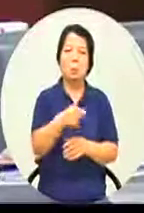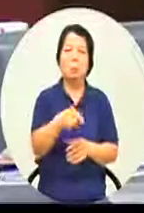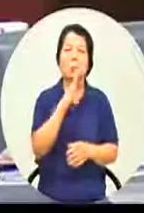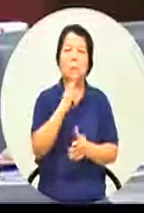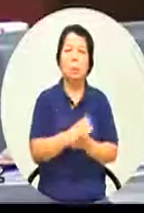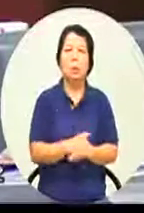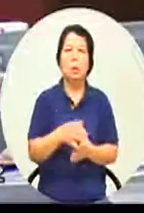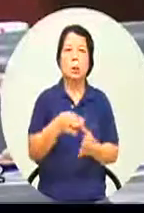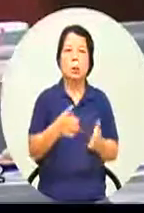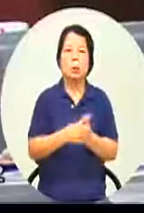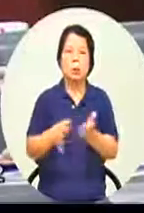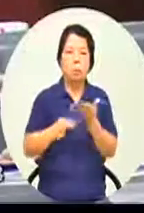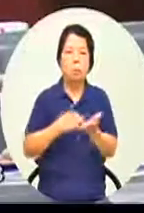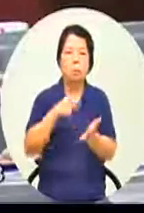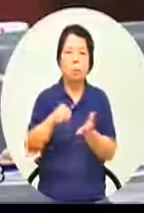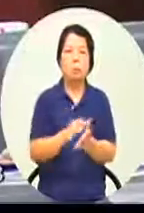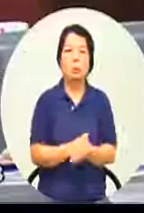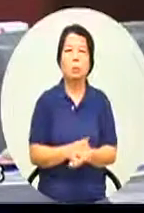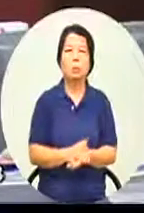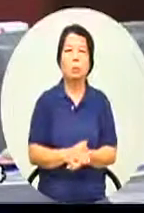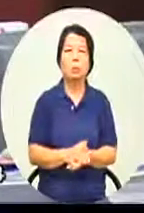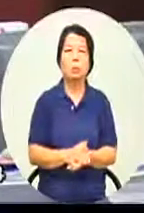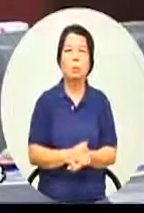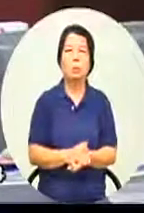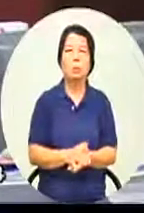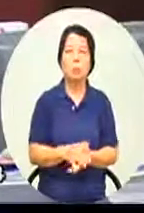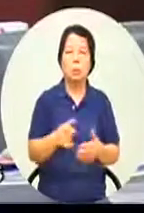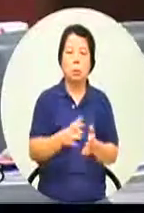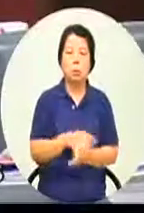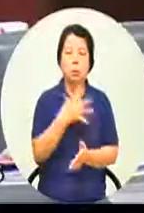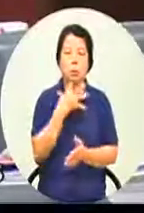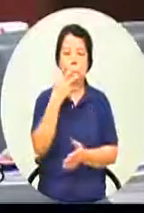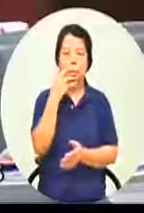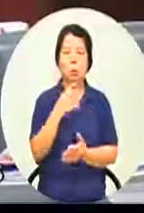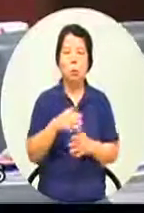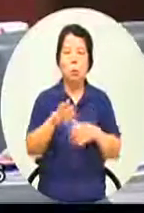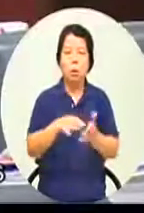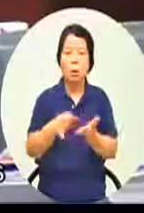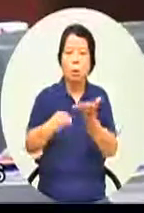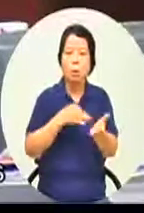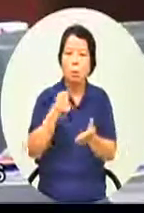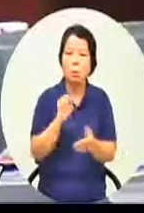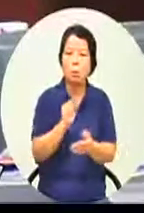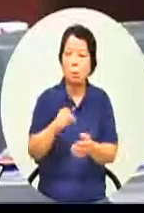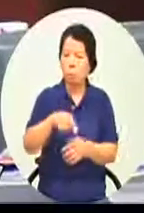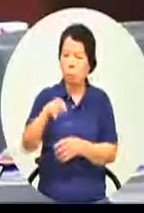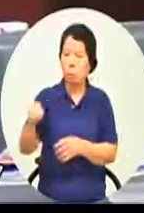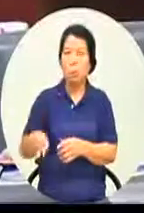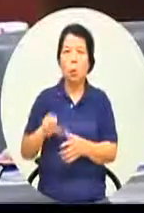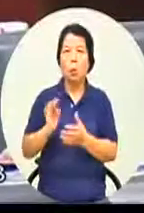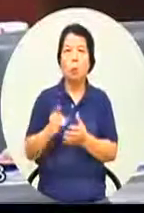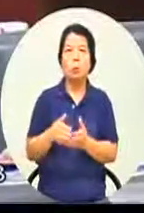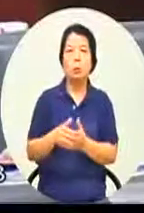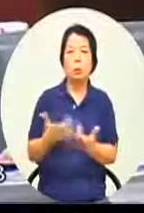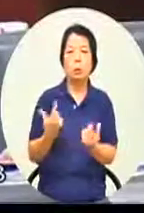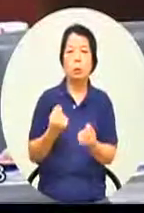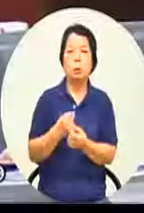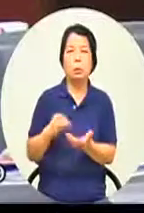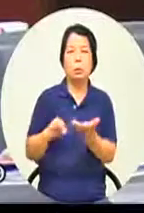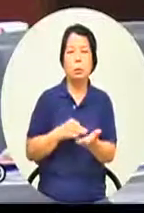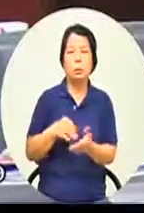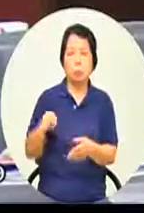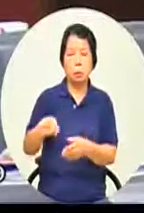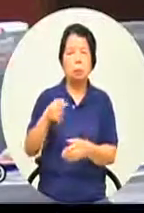要标修，所以一直都没叮当。但是我嘛刚做几个，那这块不能动，这块为什么？这块为什么不能先动